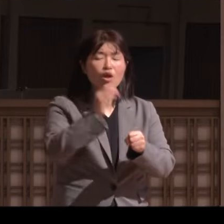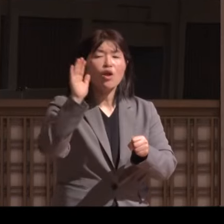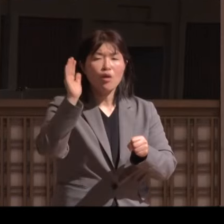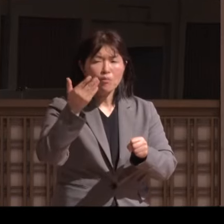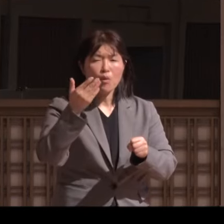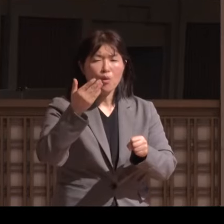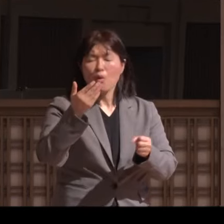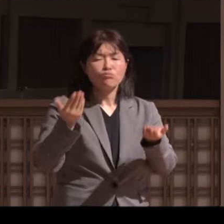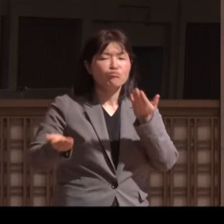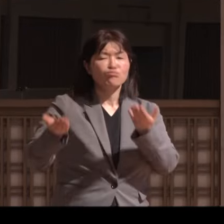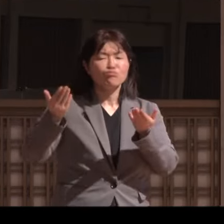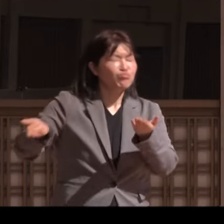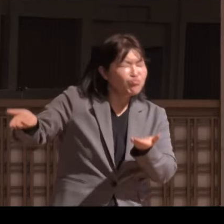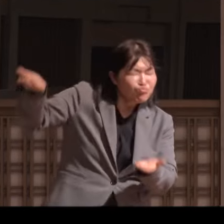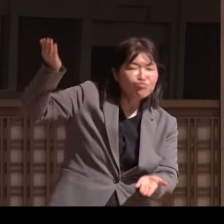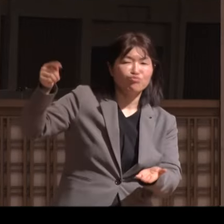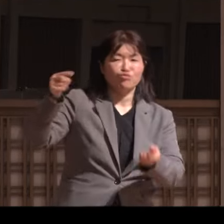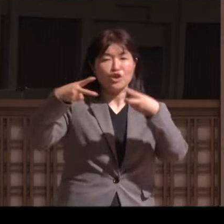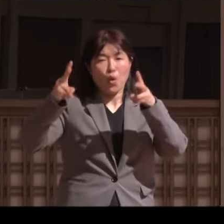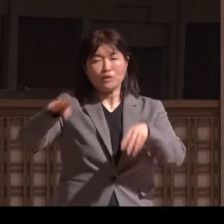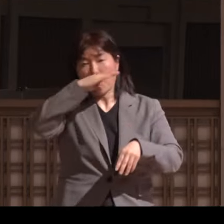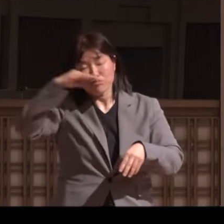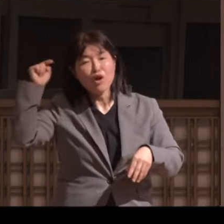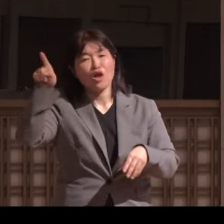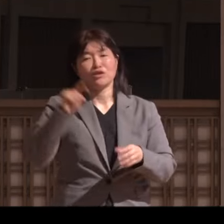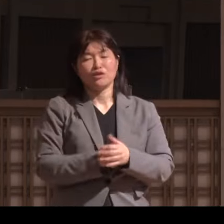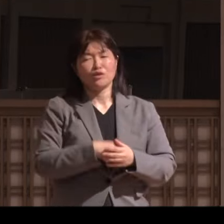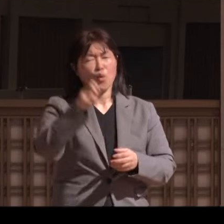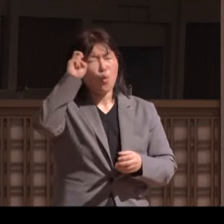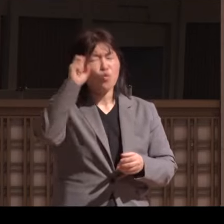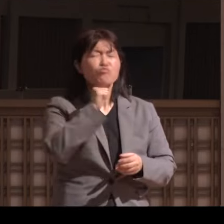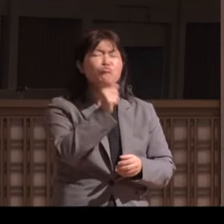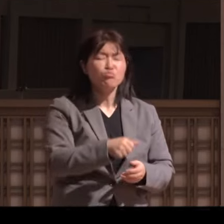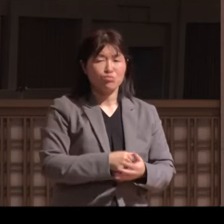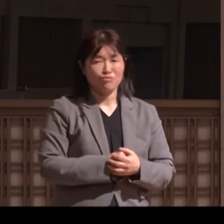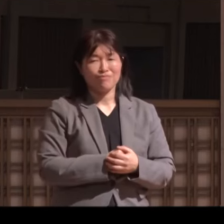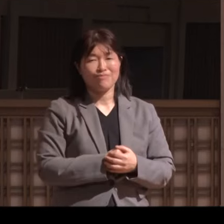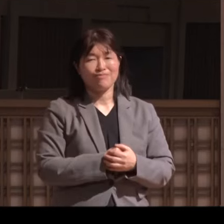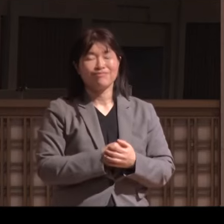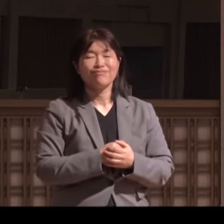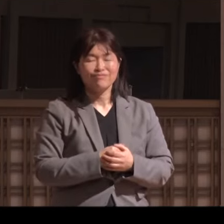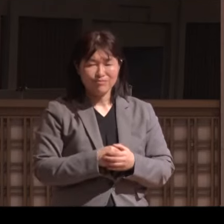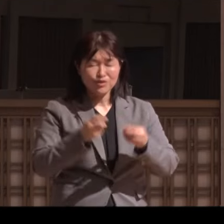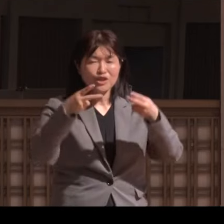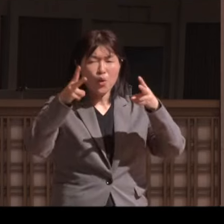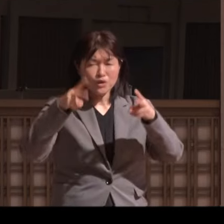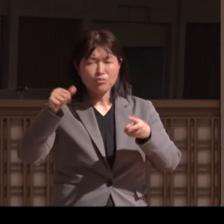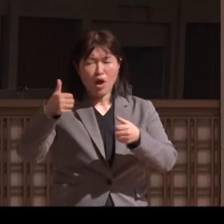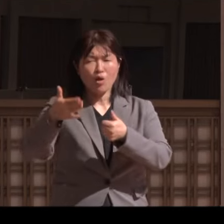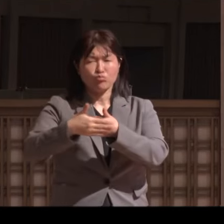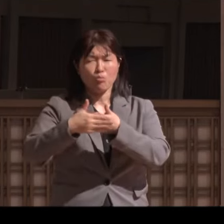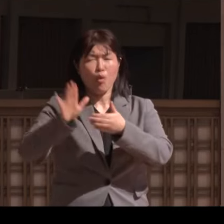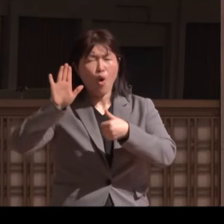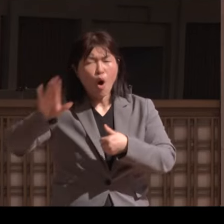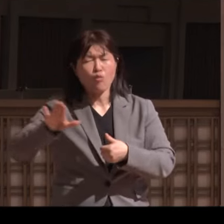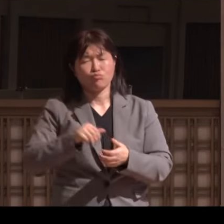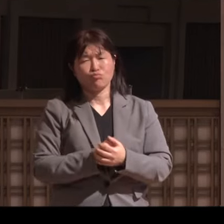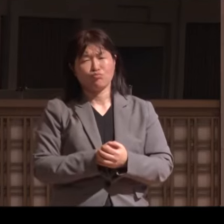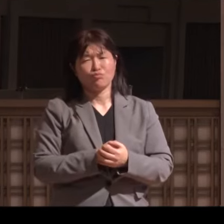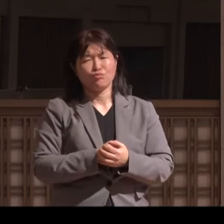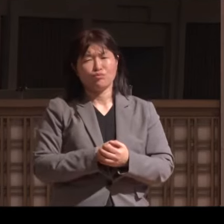けど比較にならないサポート体制ですよ全然大阪っていうのはこの広島市ほどサポートしてくれませんながらもう